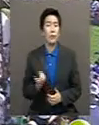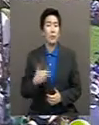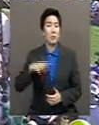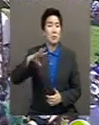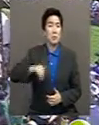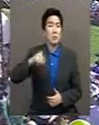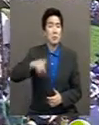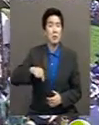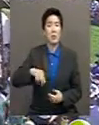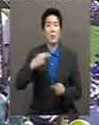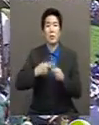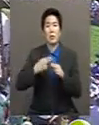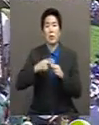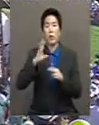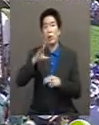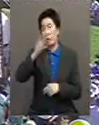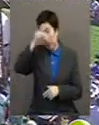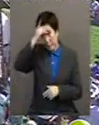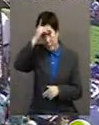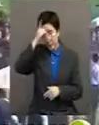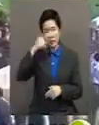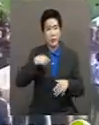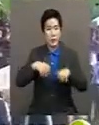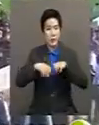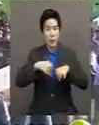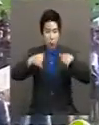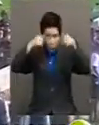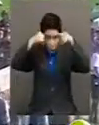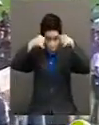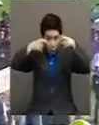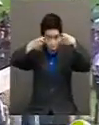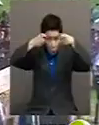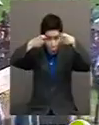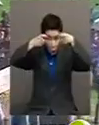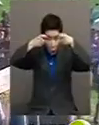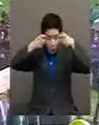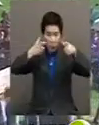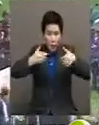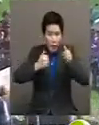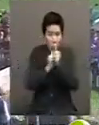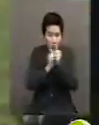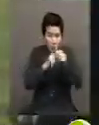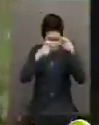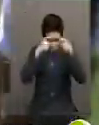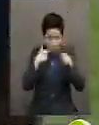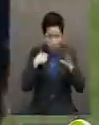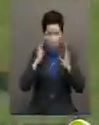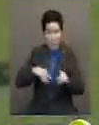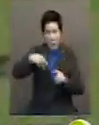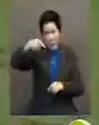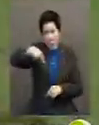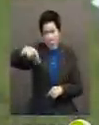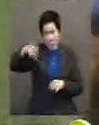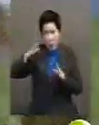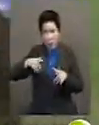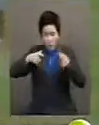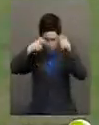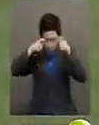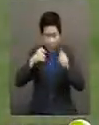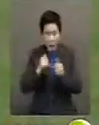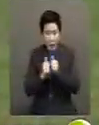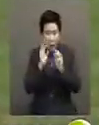ชาวเมืองมึนซิงรัฐบาวาเรียของเยอรมนีจัดเทศกาลแข่งวัวครั้งที่6โดยมีผู้เข้าร่วมแข่งขันหลายพันคนท่ามกลางผู้ชมรา